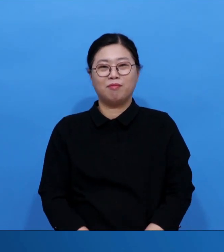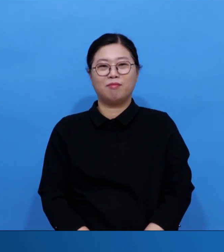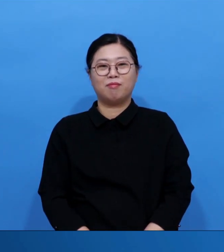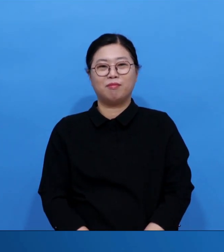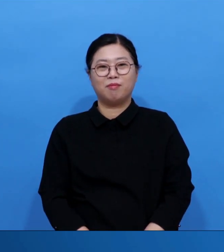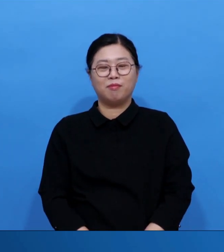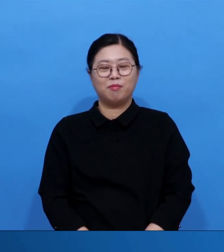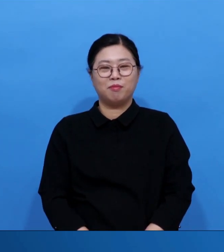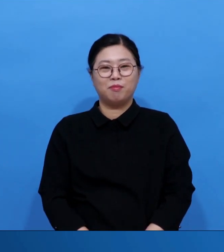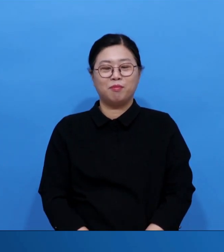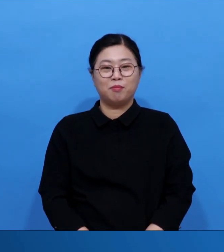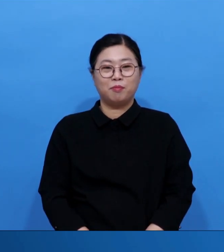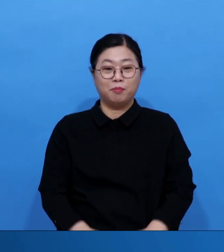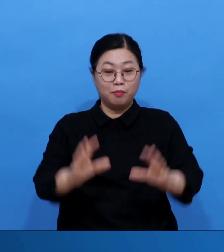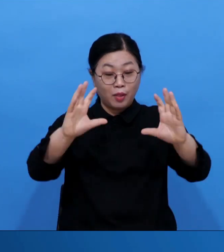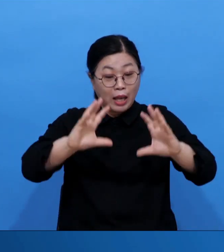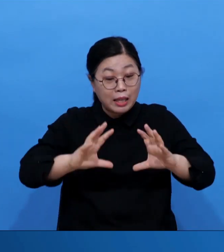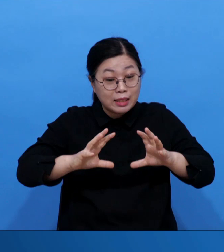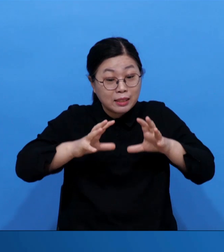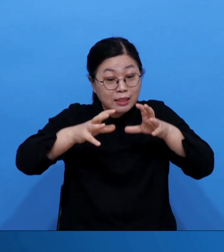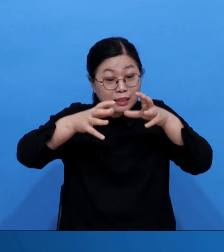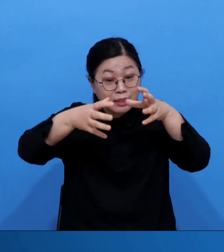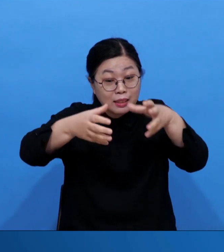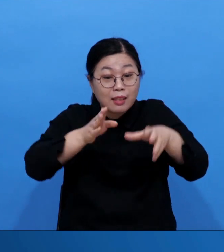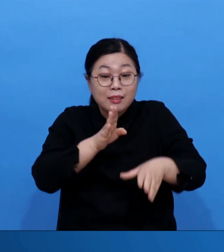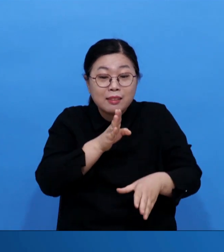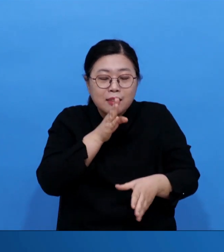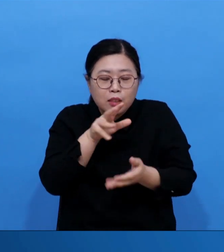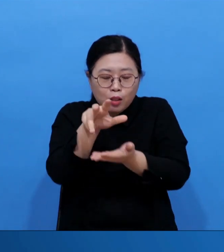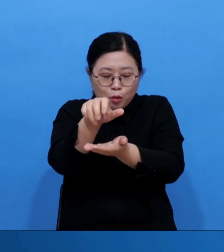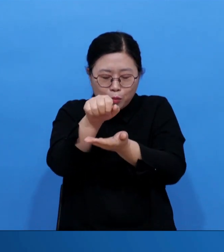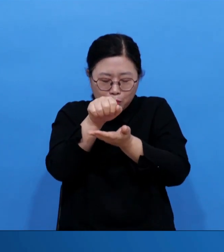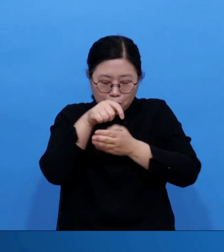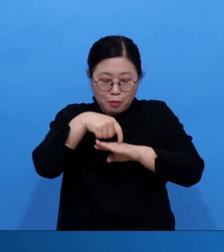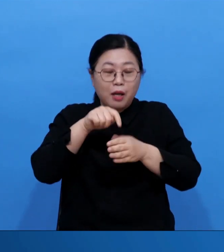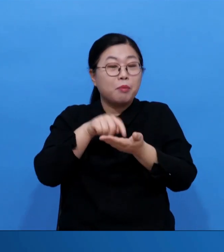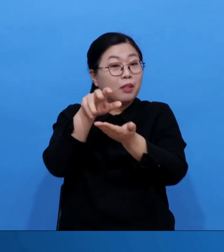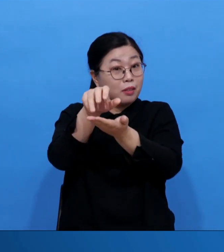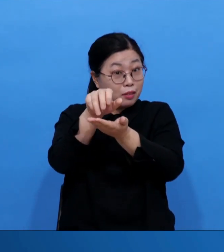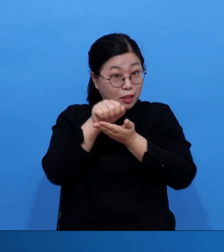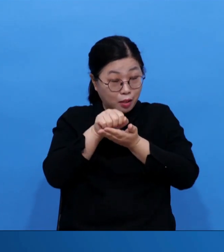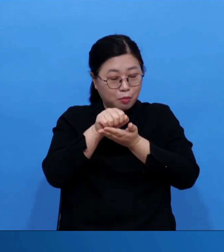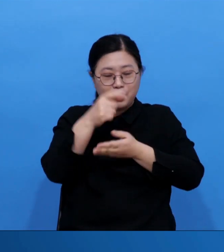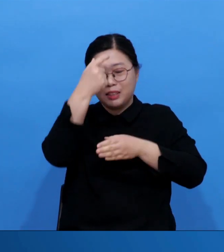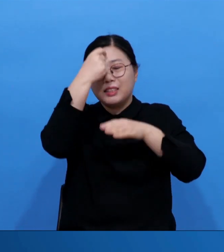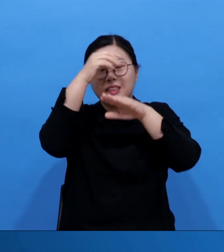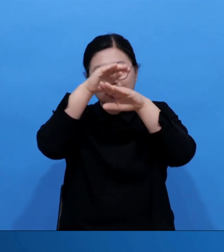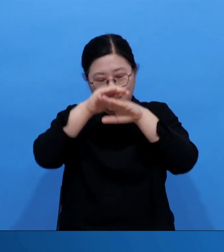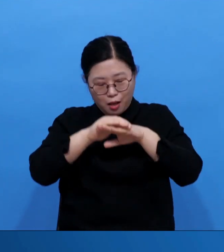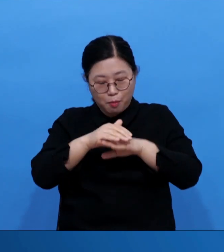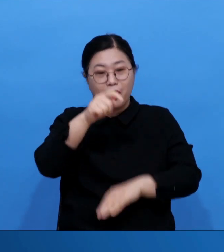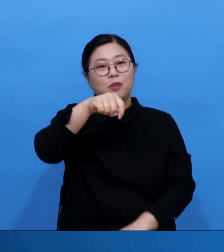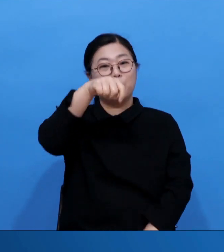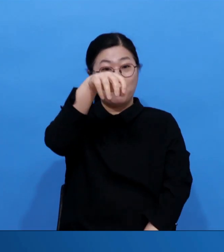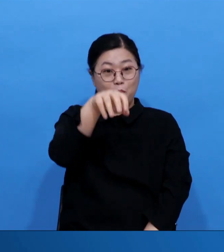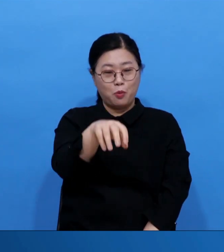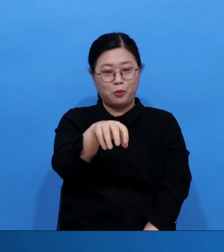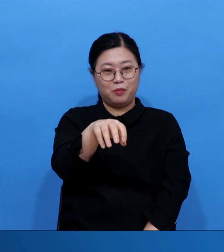예수是基督是永生生的儿子. 세계를 실제로 품은 참 전도자들이 모인 예배 현장입니다.